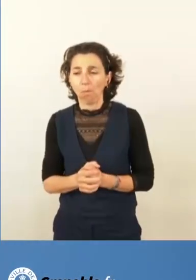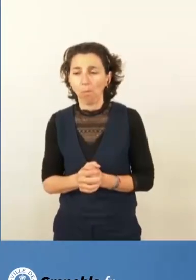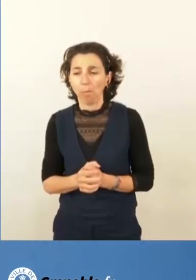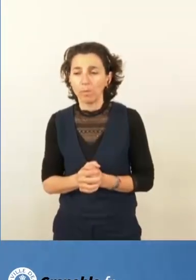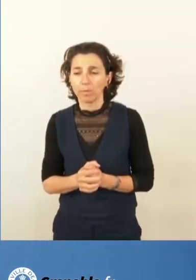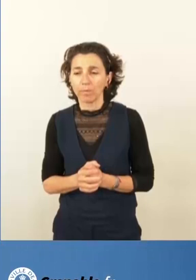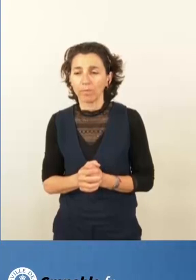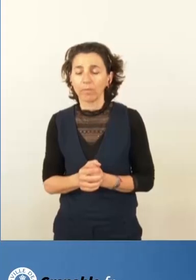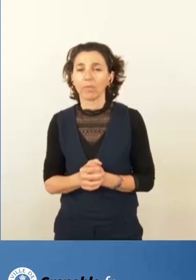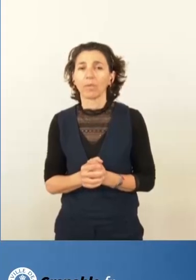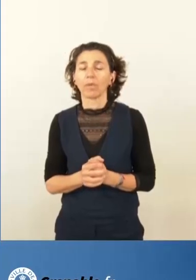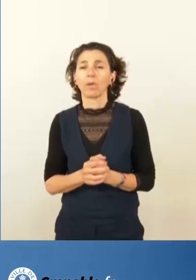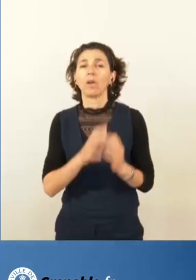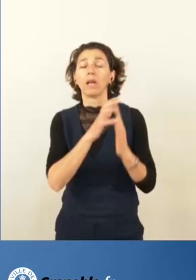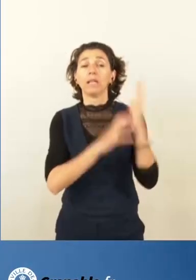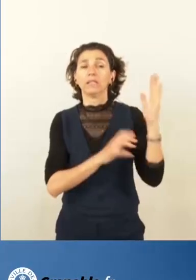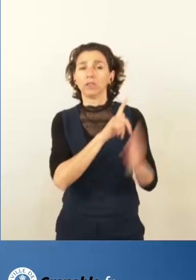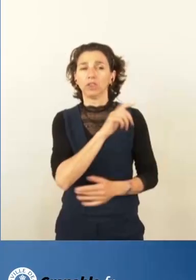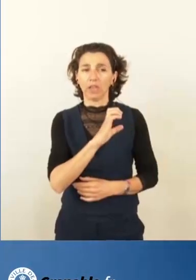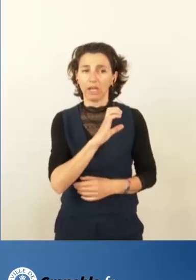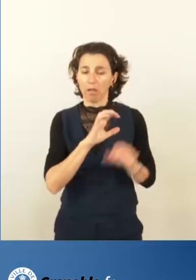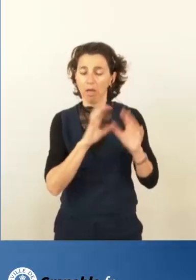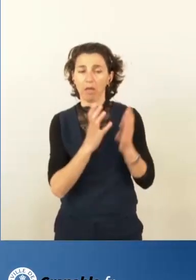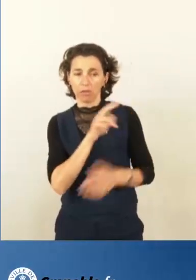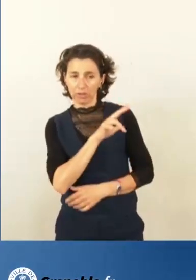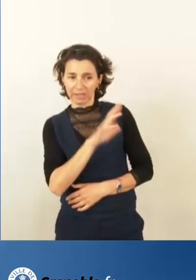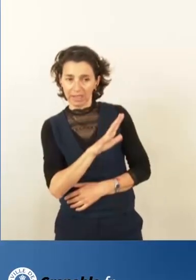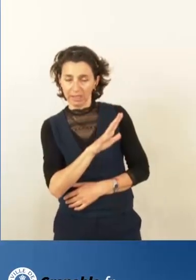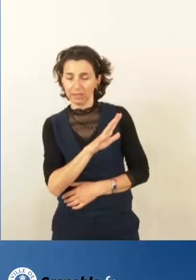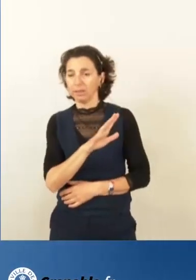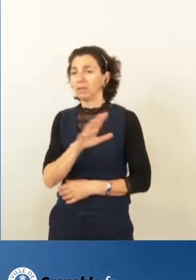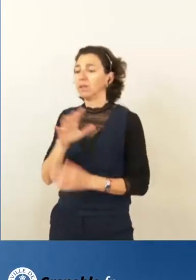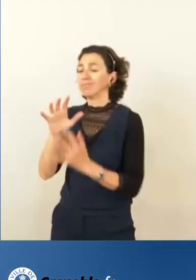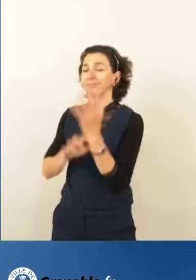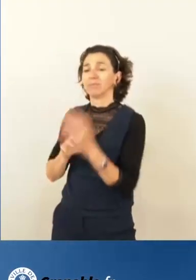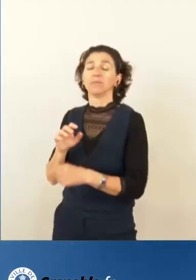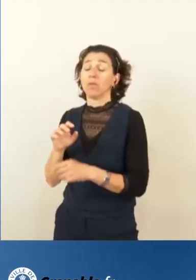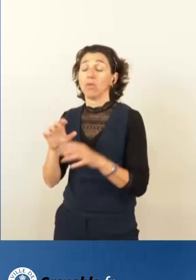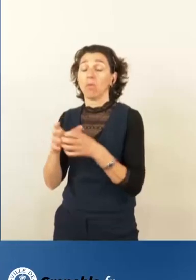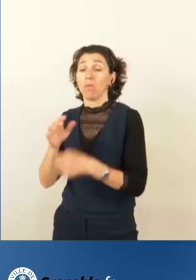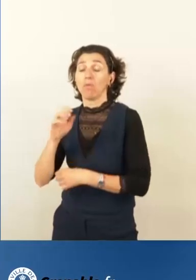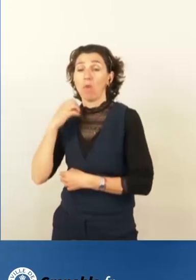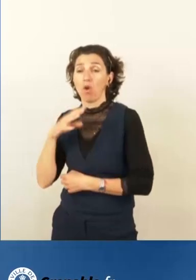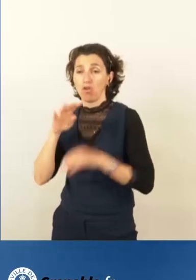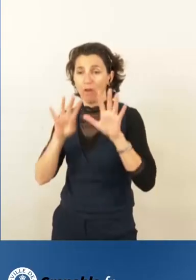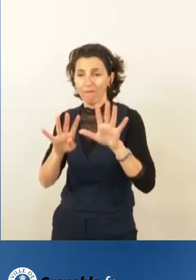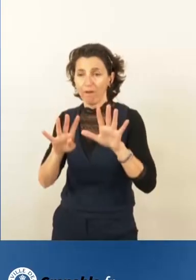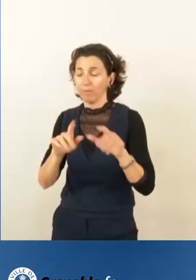35 pour la liste GECK 9 pour les blancs et 11 pour les nuls